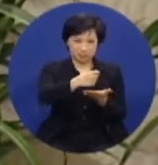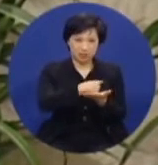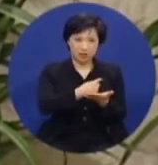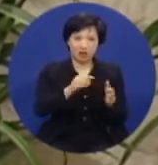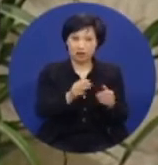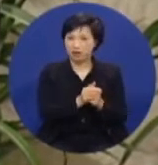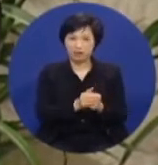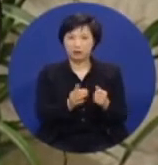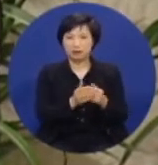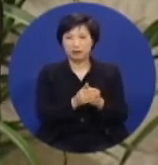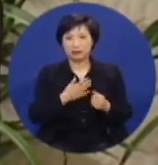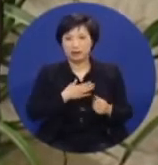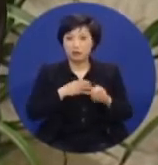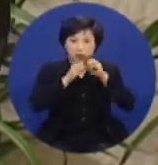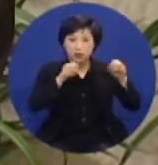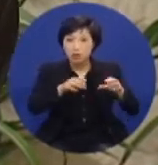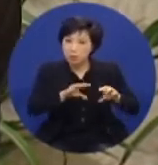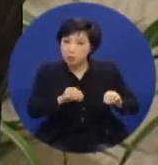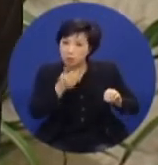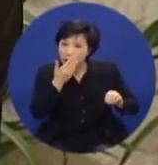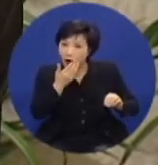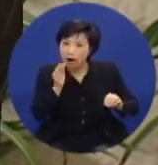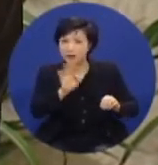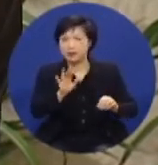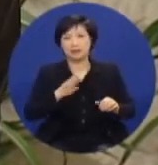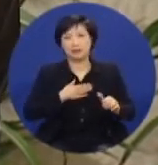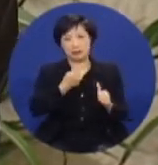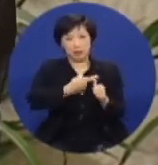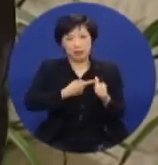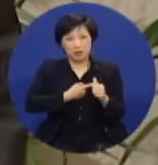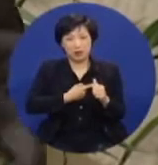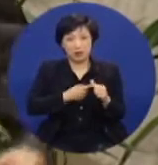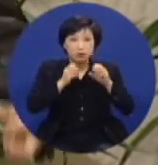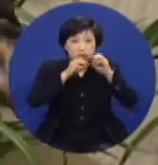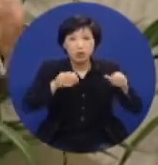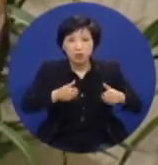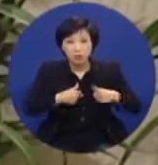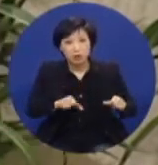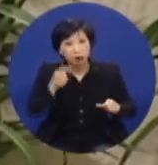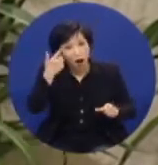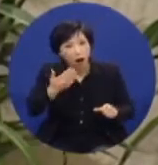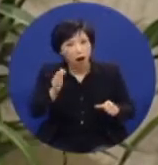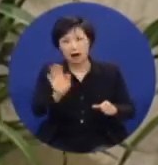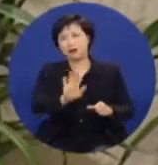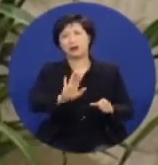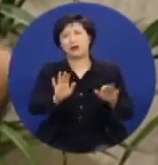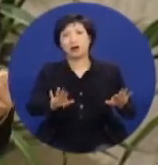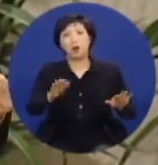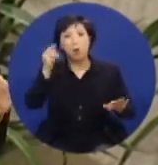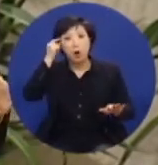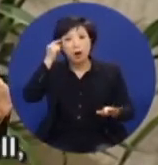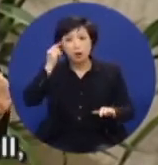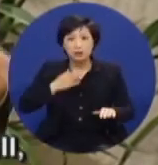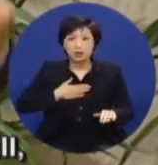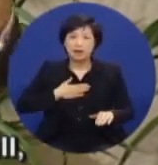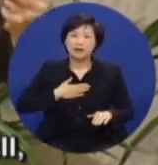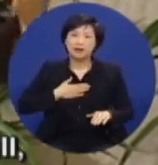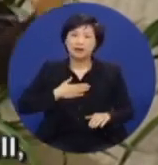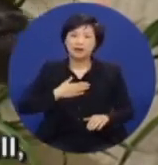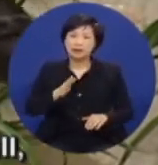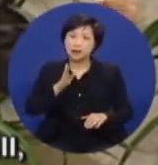버 욕 먹는다고 전부 9만 도 왜 우리가 참으로 예수 믿고